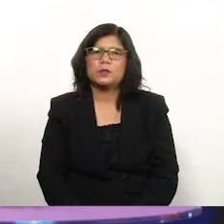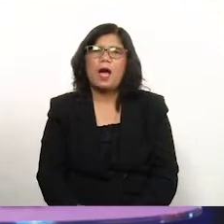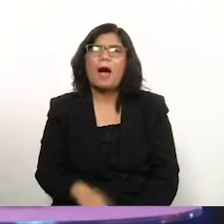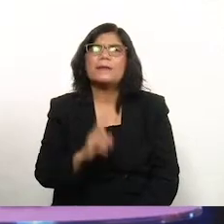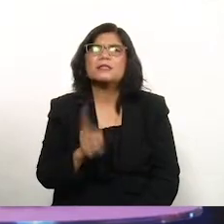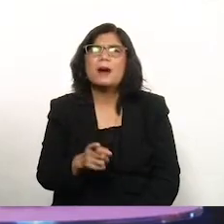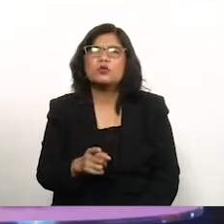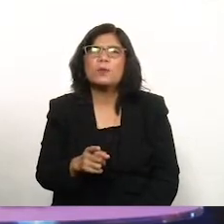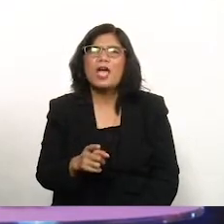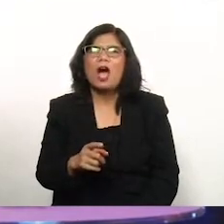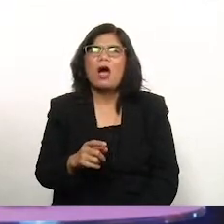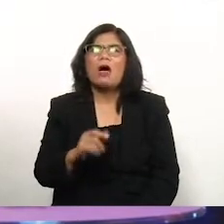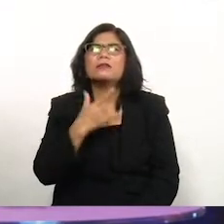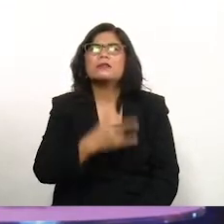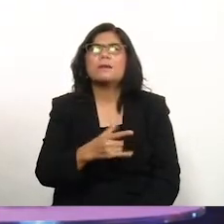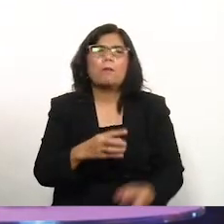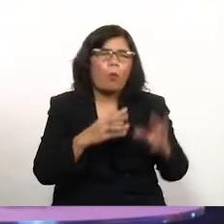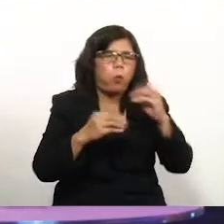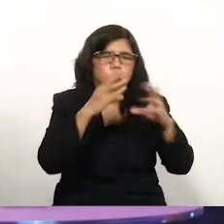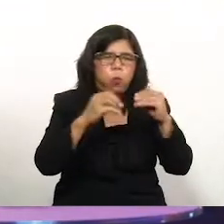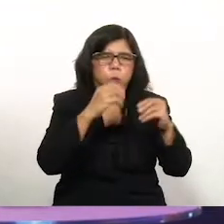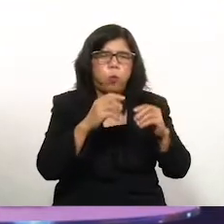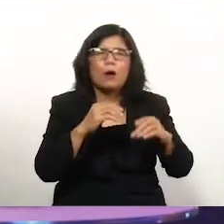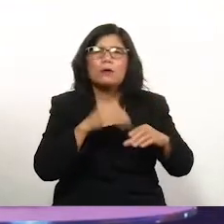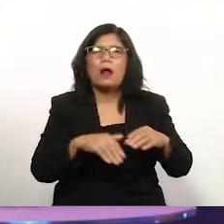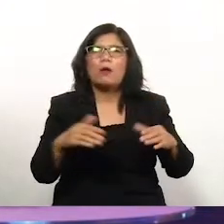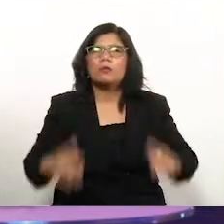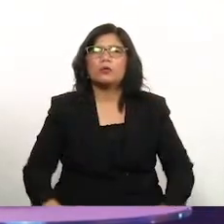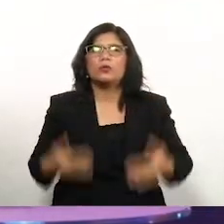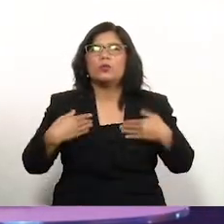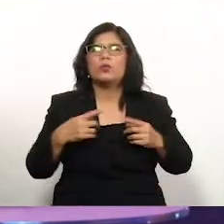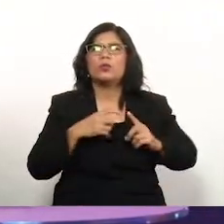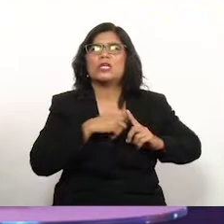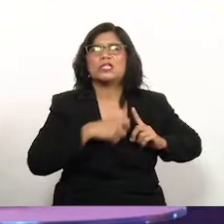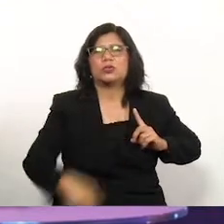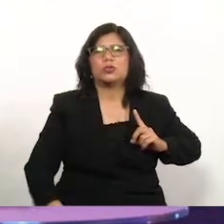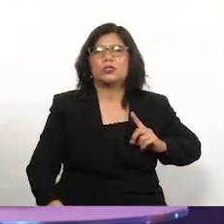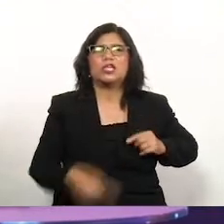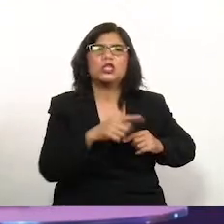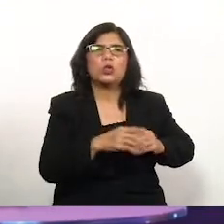Hai spray terus ada kegaduhan dalam tubuh Kristus itu rancangan setan